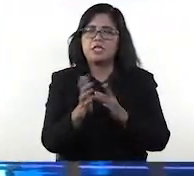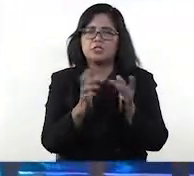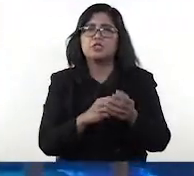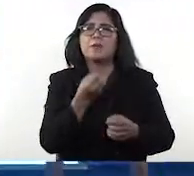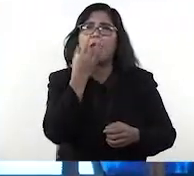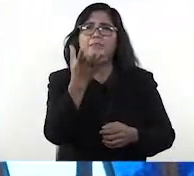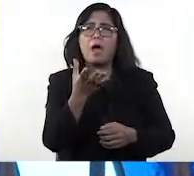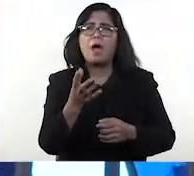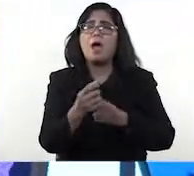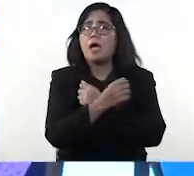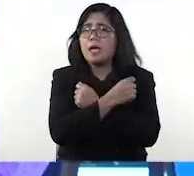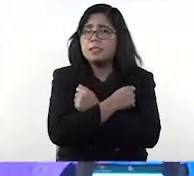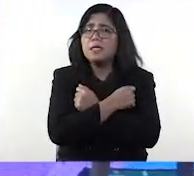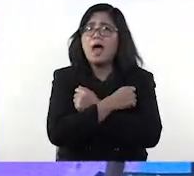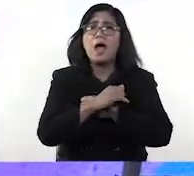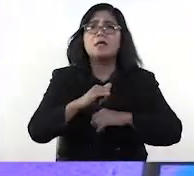manusia seperti